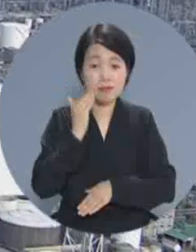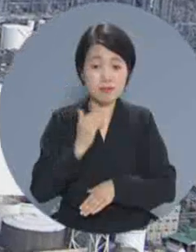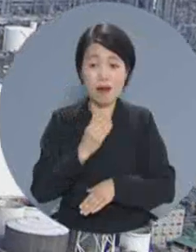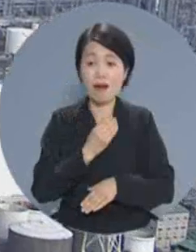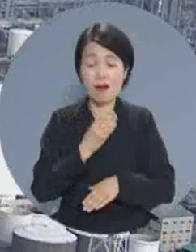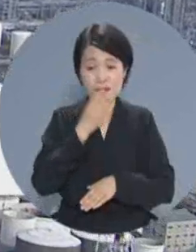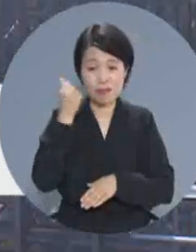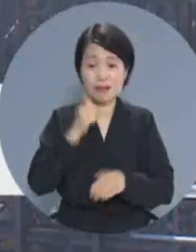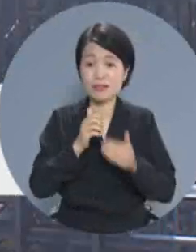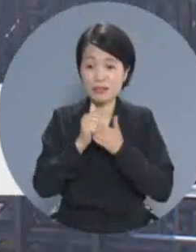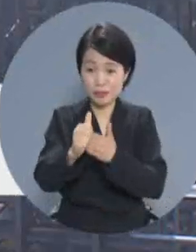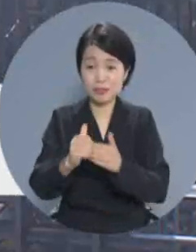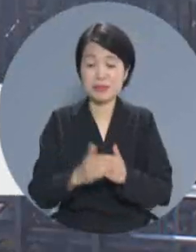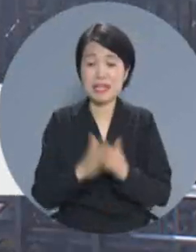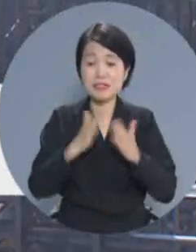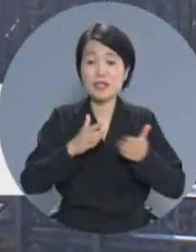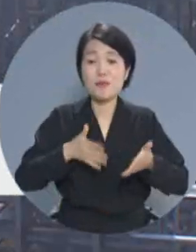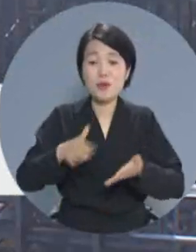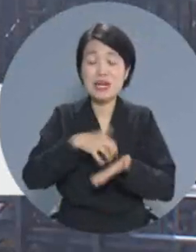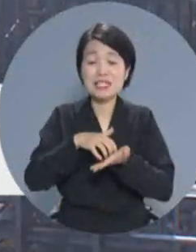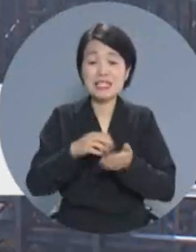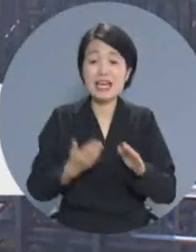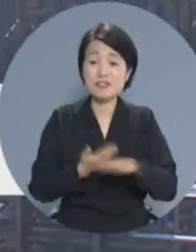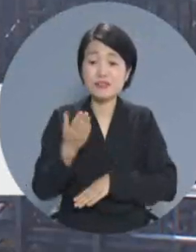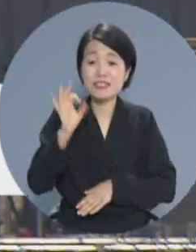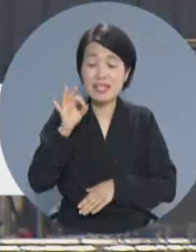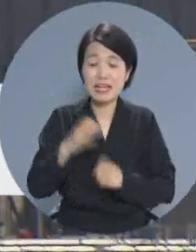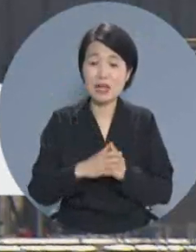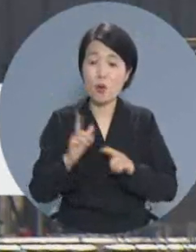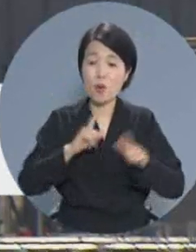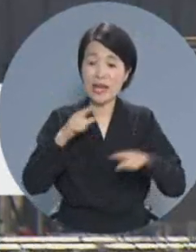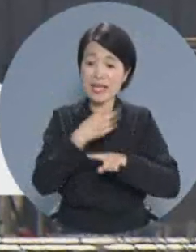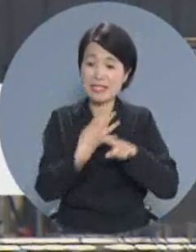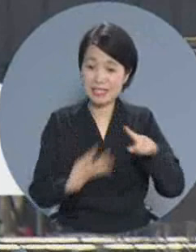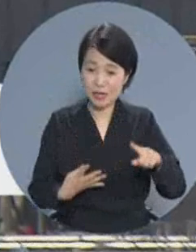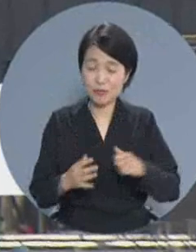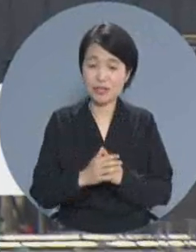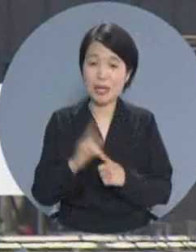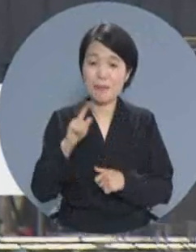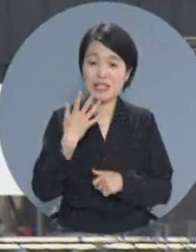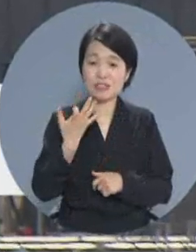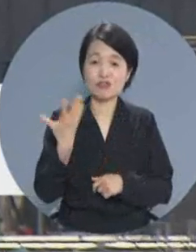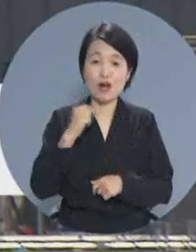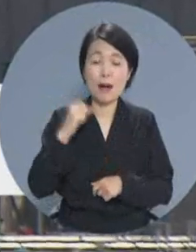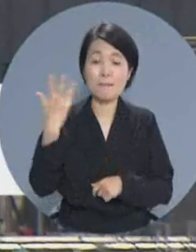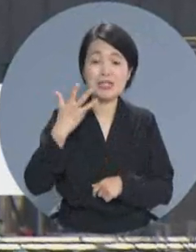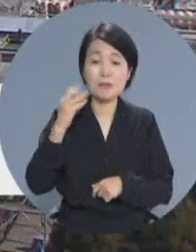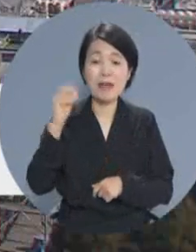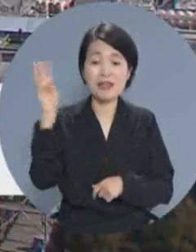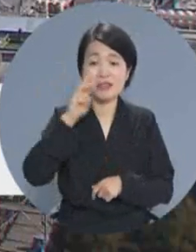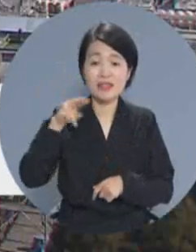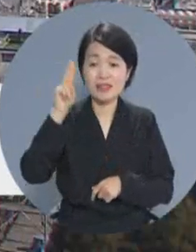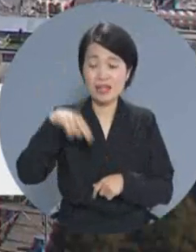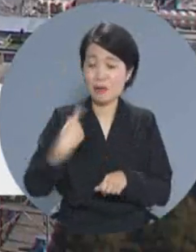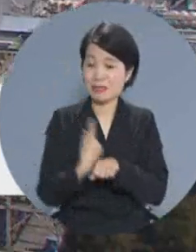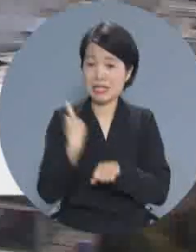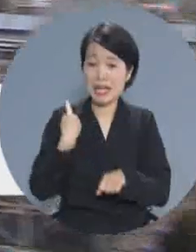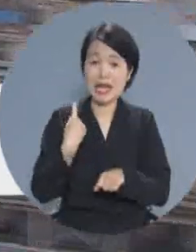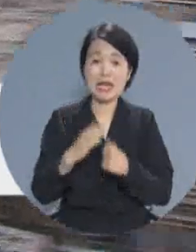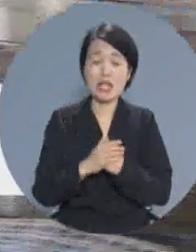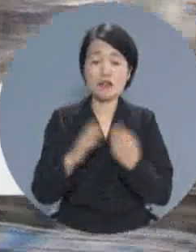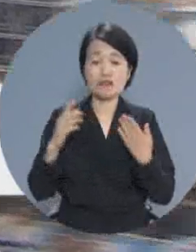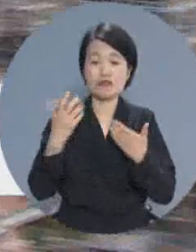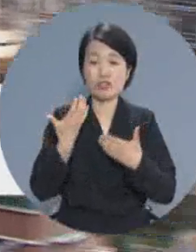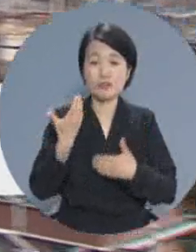있습니다. 전라남도가 집계한 수출액에 따르면 올해 1분기는 119억 8천만 달러로 지난해 90억 달러에